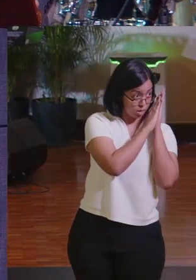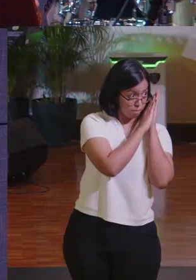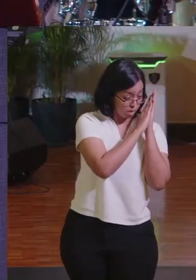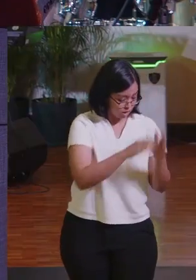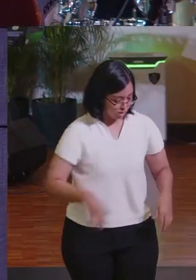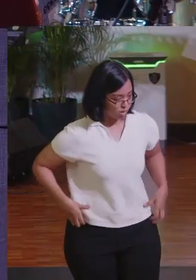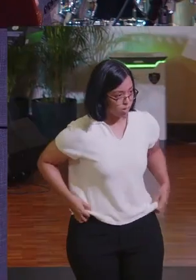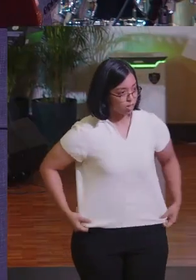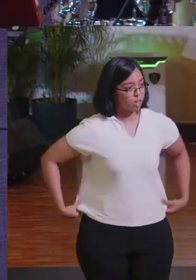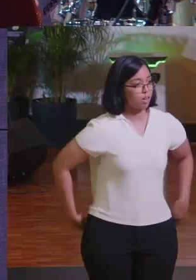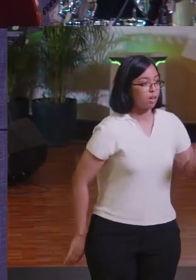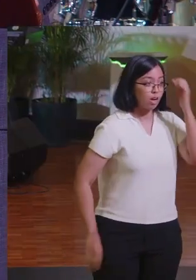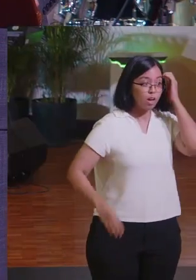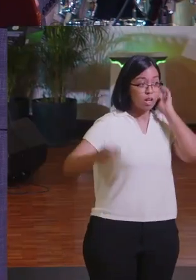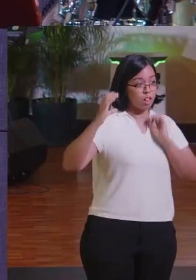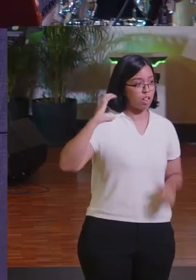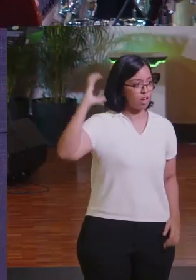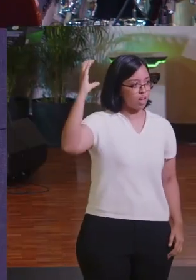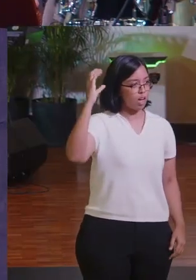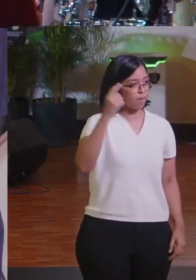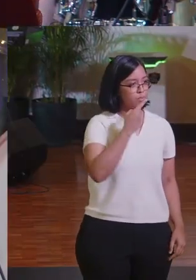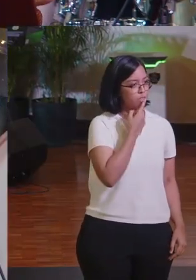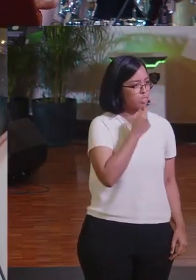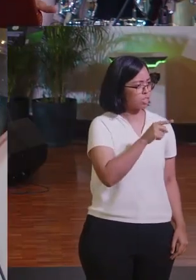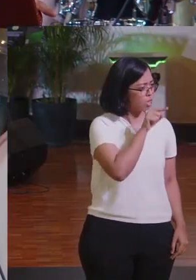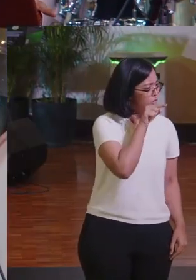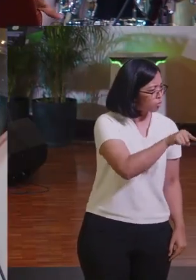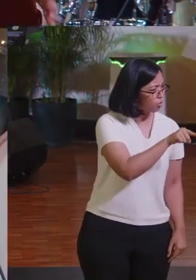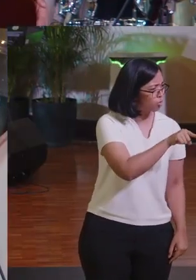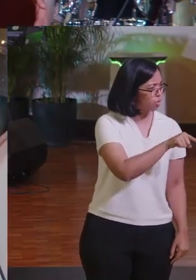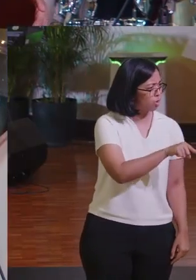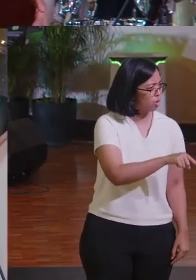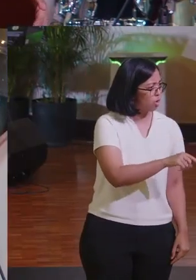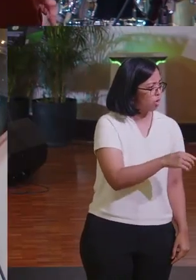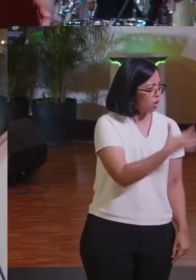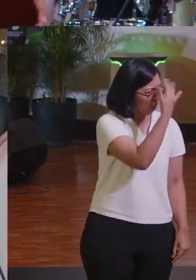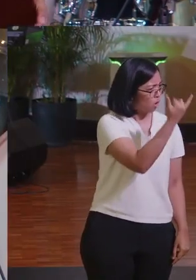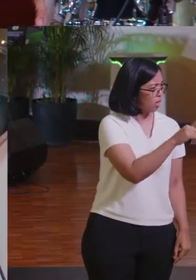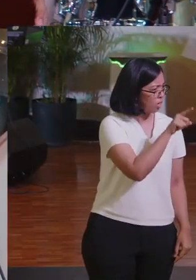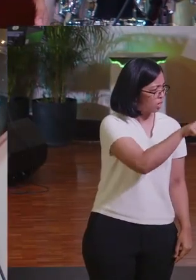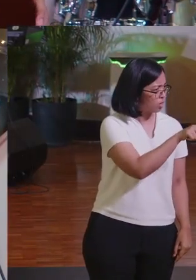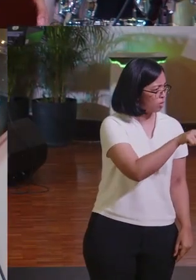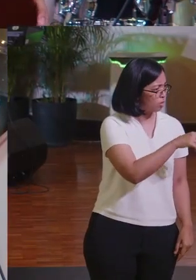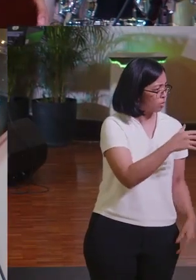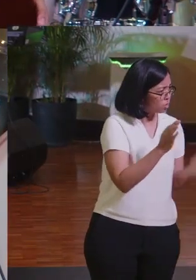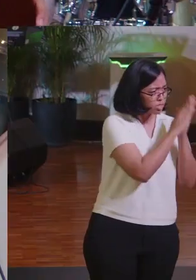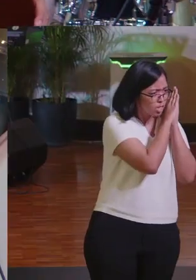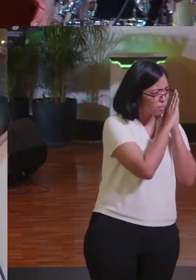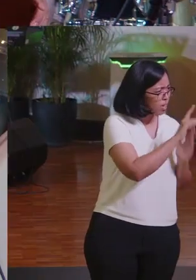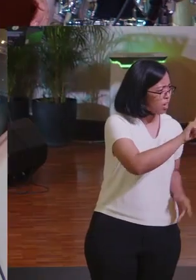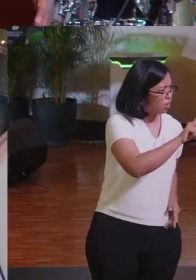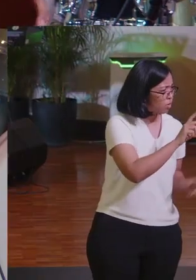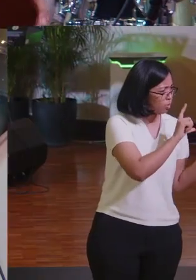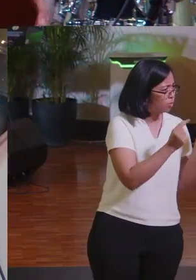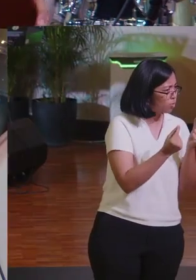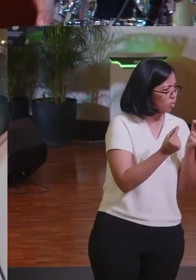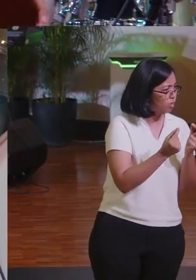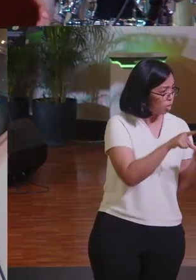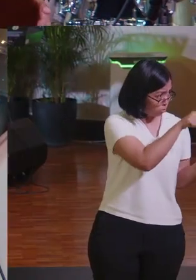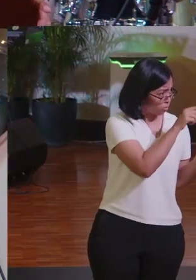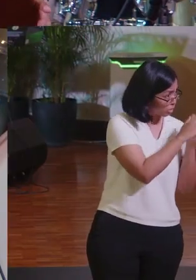Kaya po siya ay sinabihan. Siya ay nirebuke. Siya ay hinamon. Sinabi, anong ginagawa mo dyan? Patulog-tulog